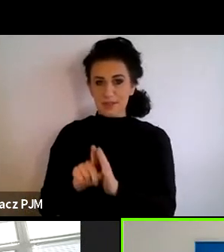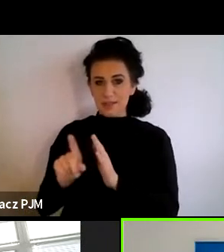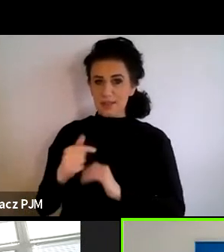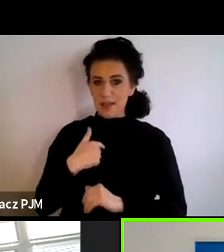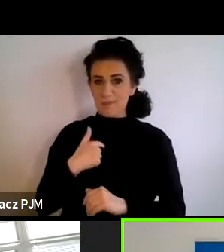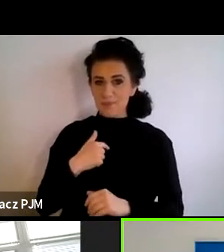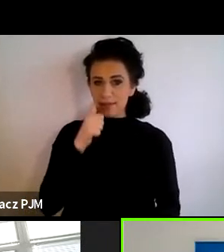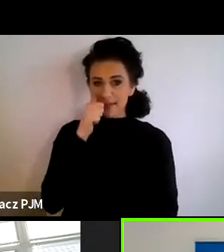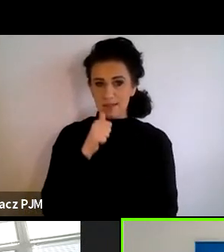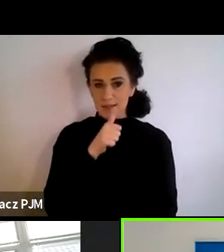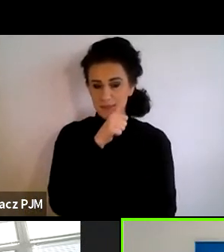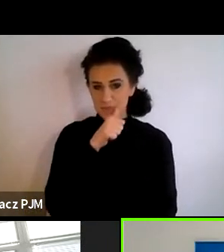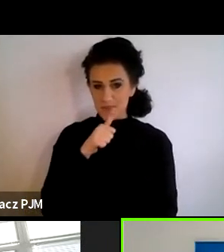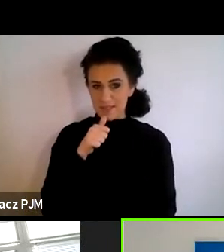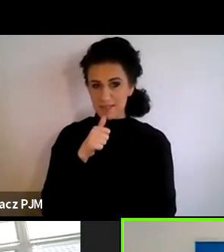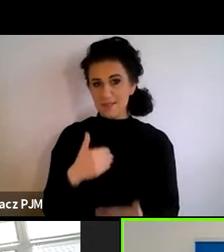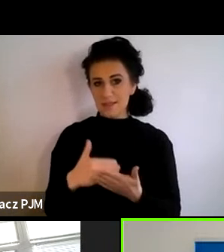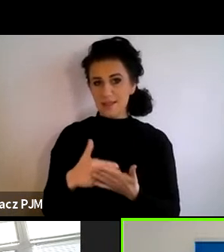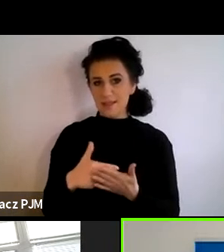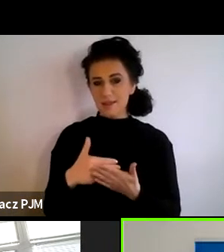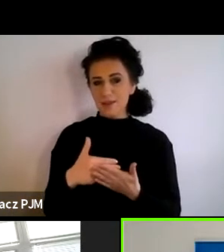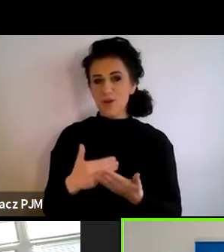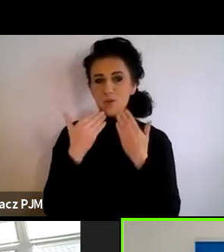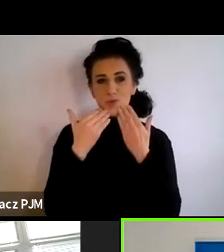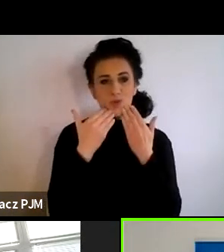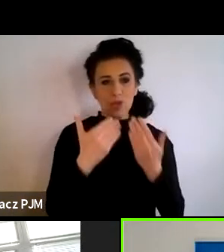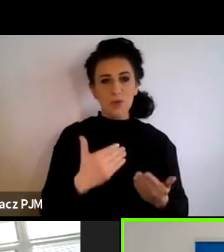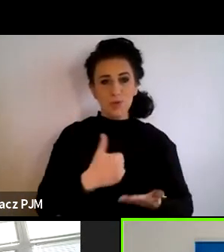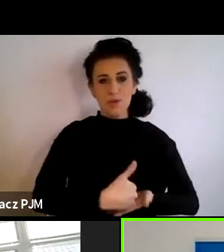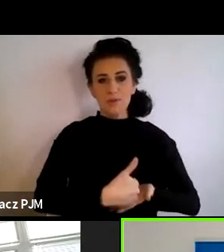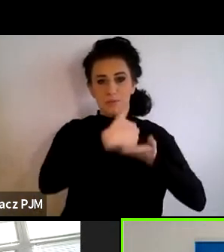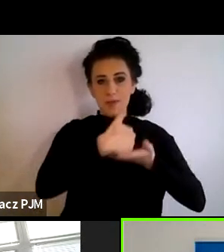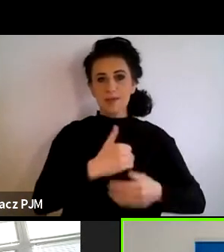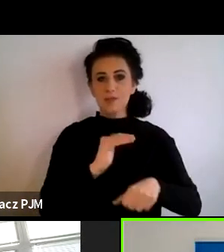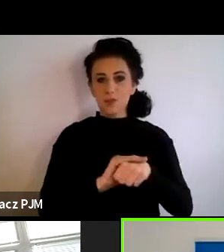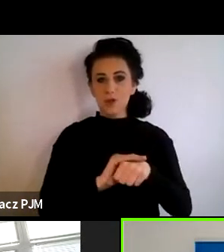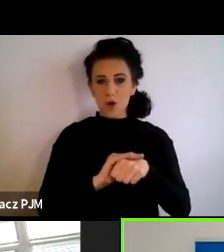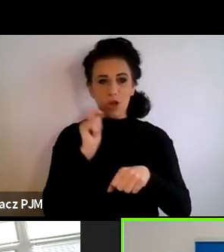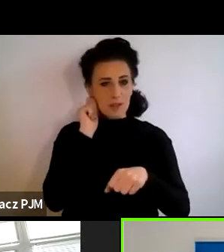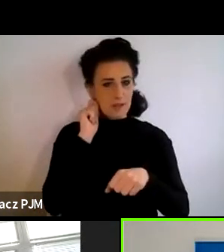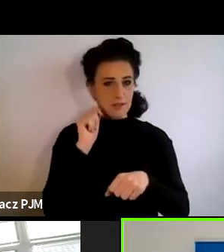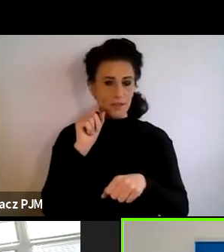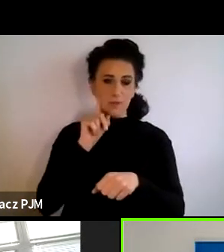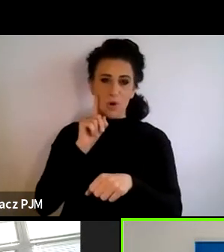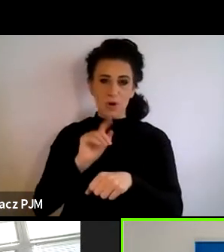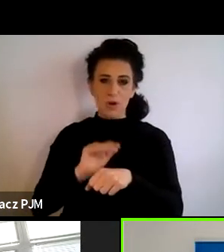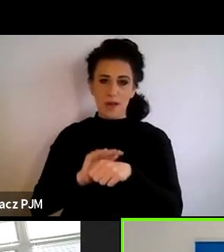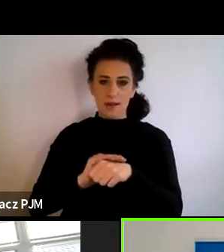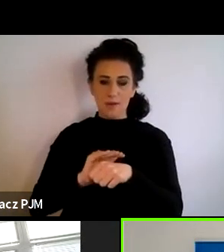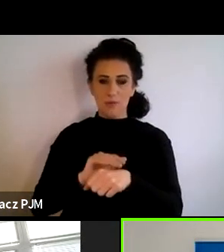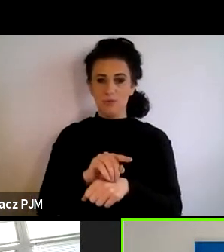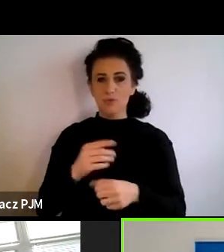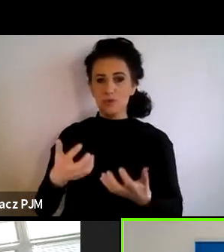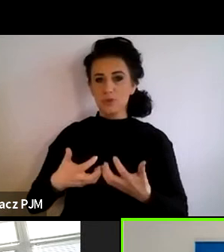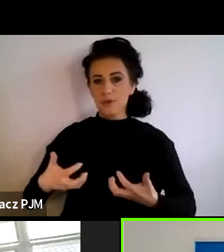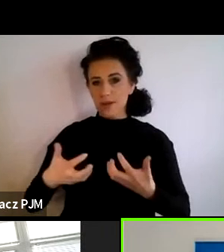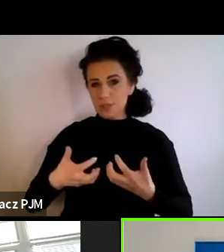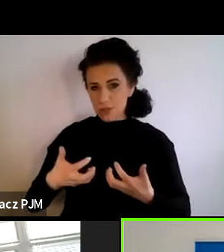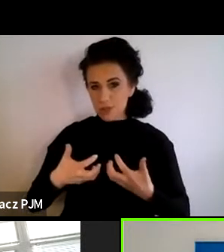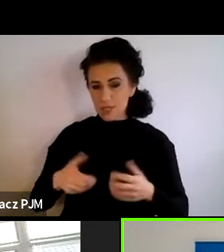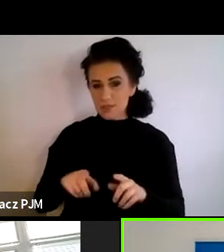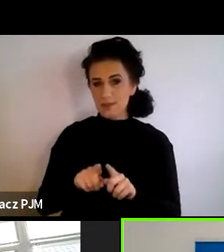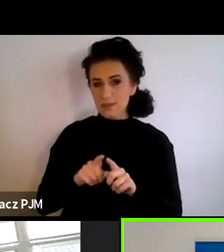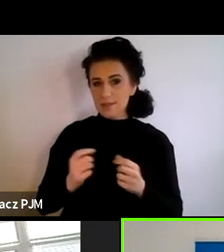ogromną tajemnicę i gdyby nie wsparcie koleżanek, kolegów ze stowarzyszenia oraz